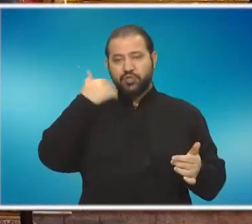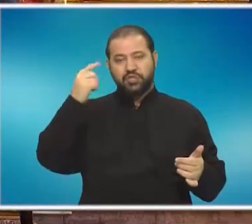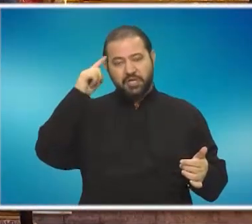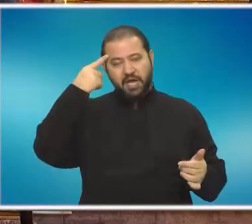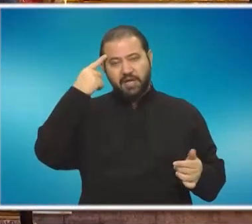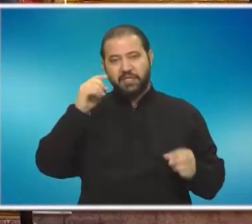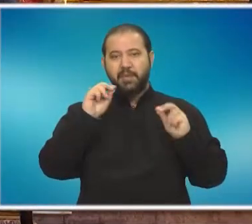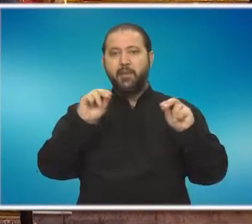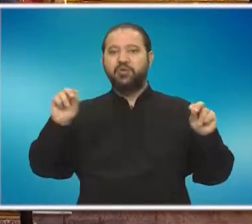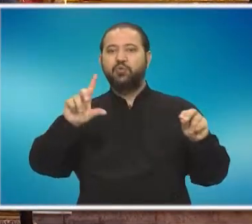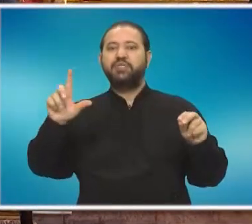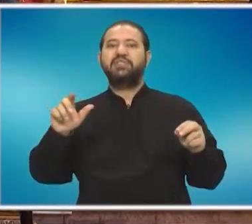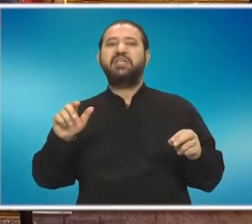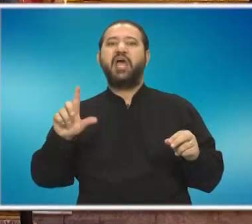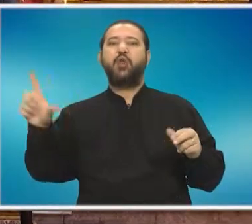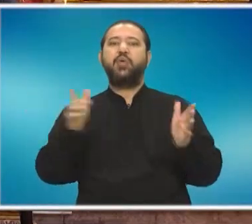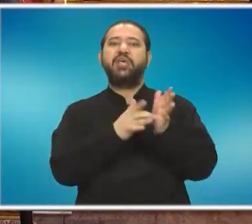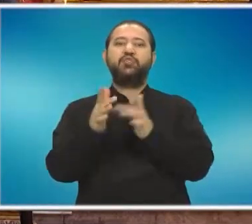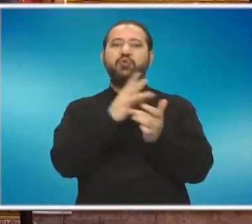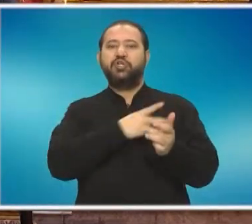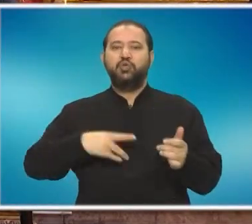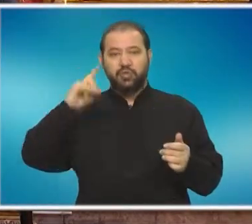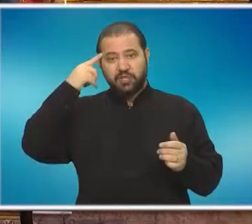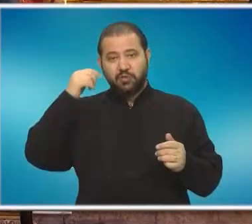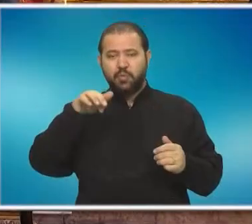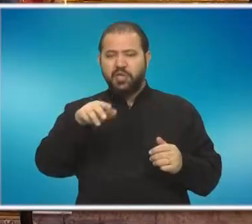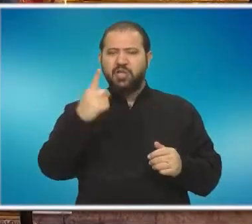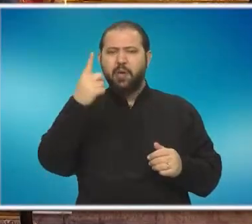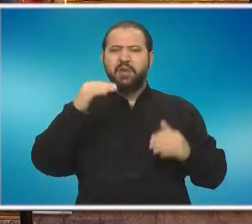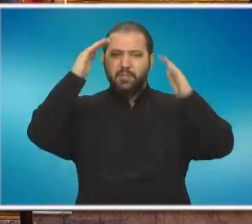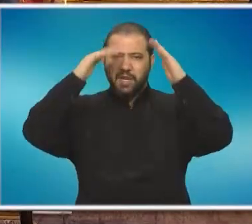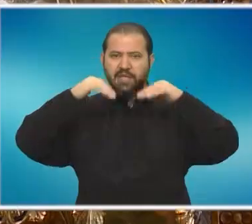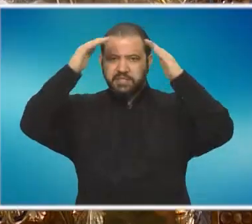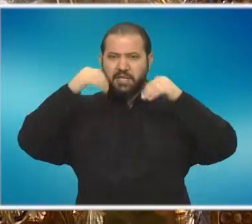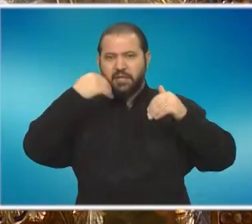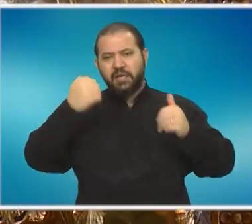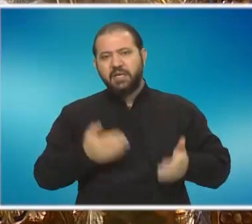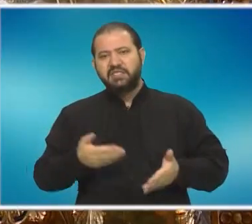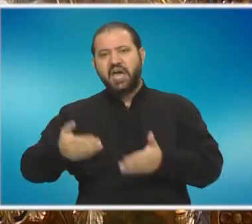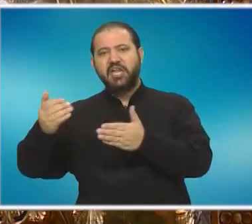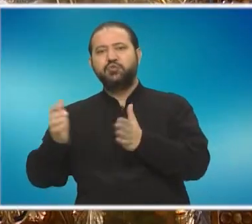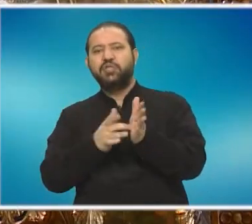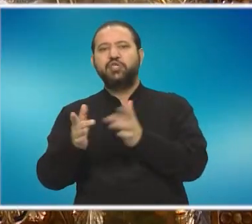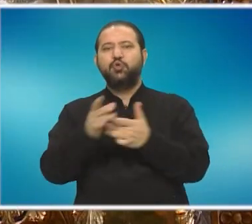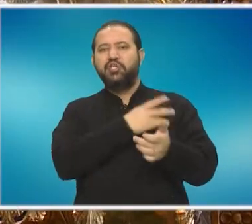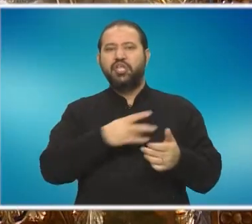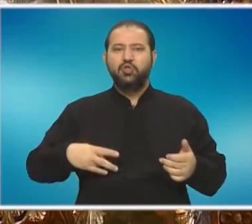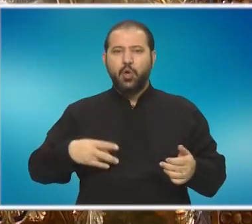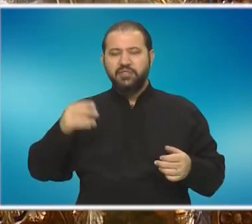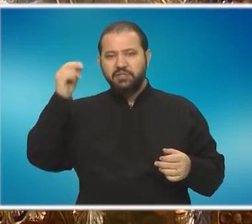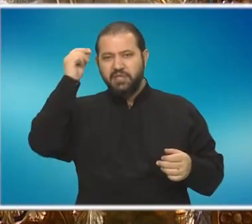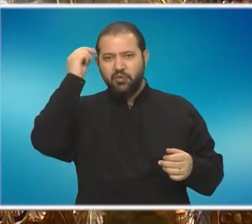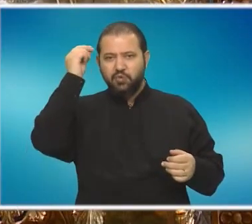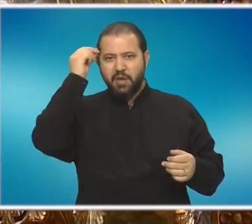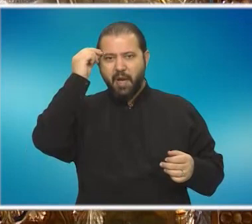la mărturisirea lui Hristos, gândul nostru merge chiar de la primele zile de viețuire a Mântuitorului în această lume. Ne